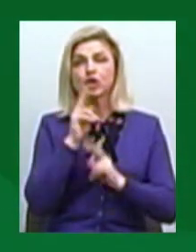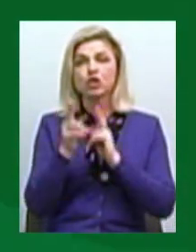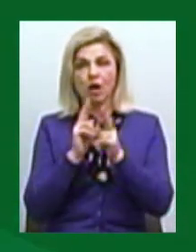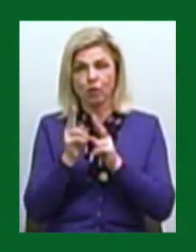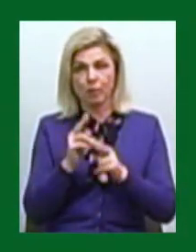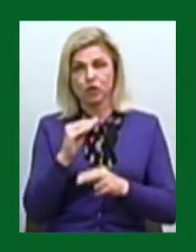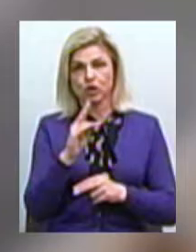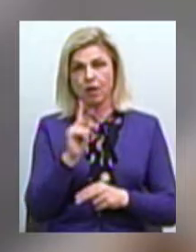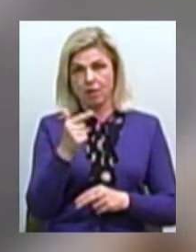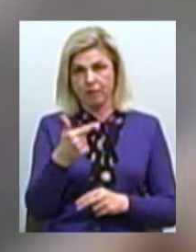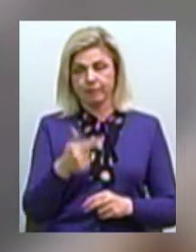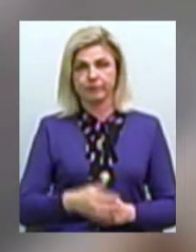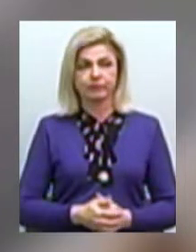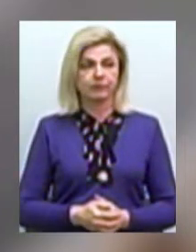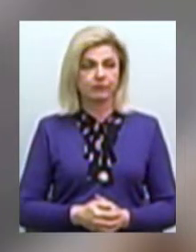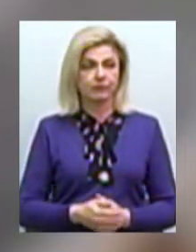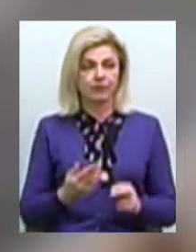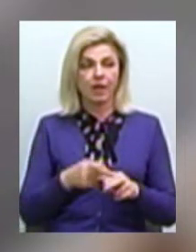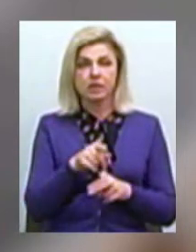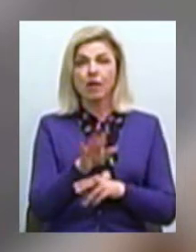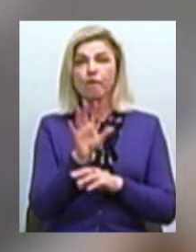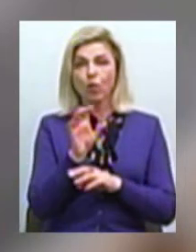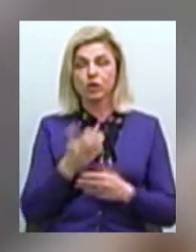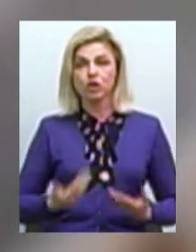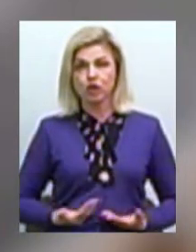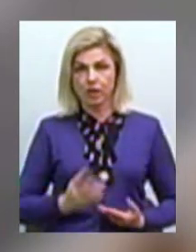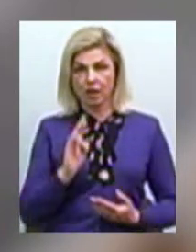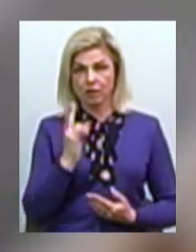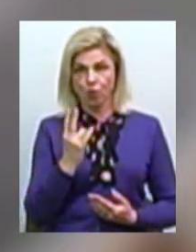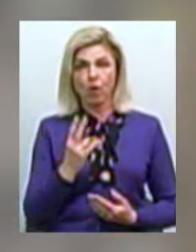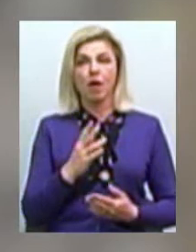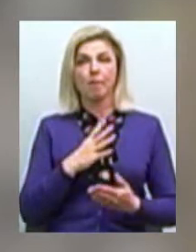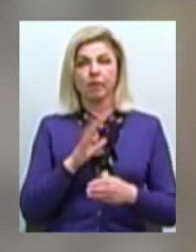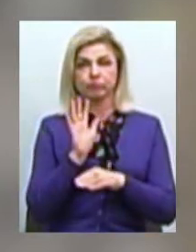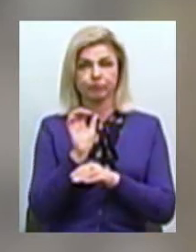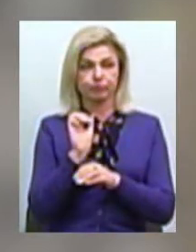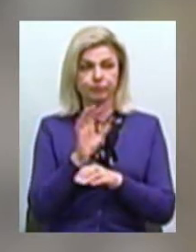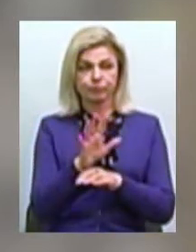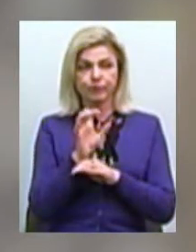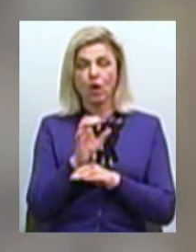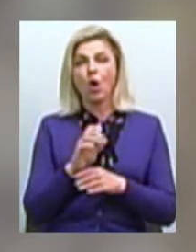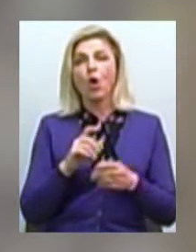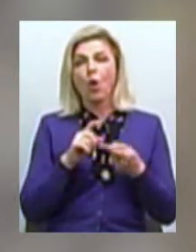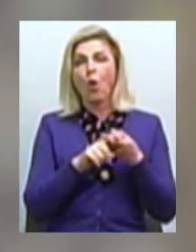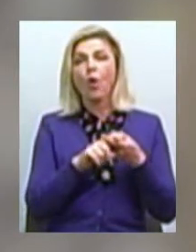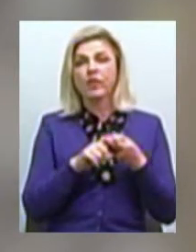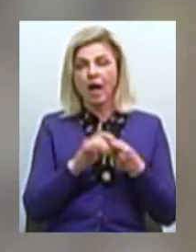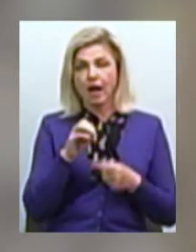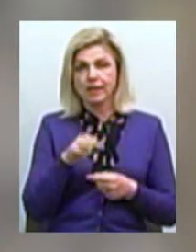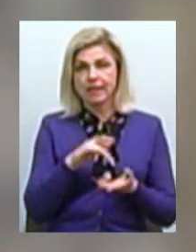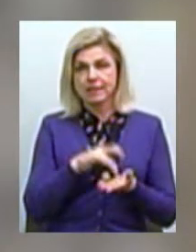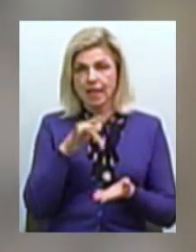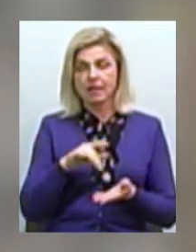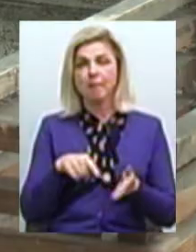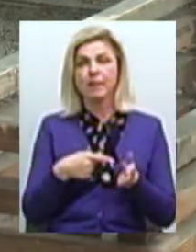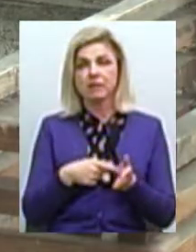господарства. Ці світлини жителька Миколаєва Марина Головіна розмістила в групі «Контакт-центр» при Миколаївській міській раді.